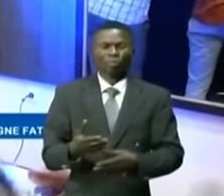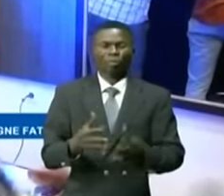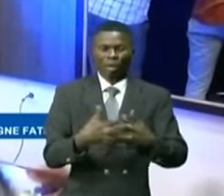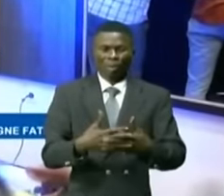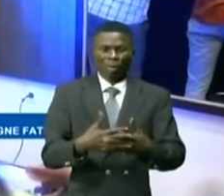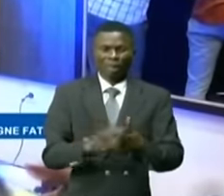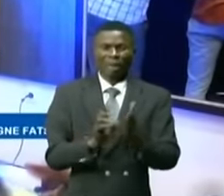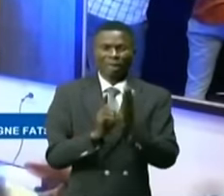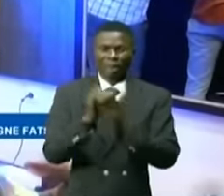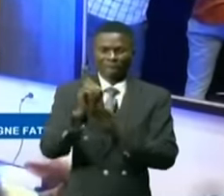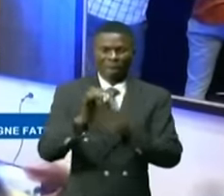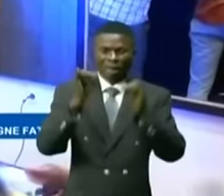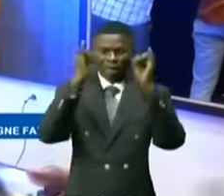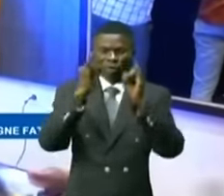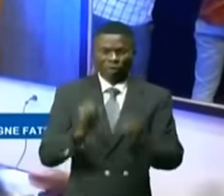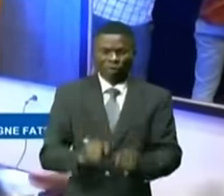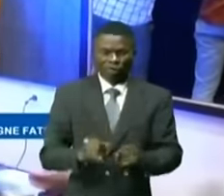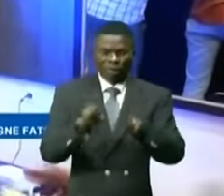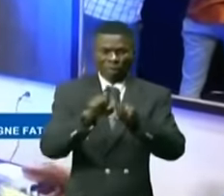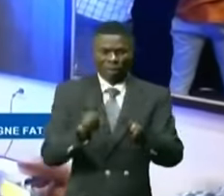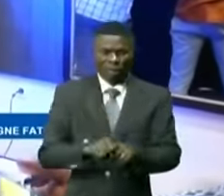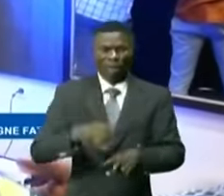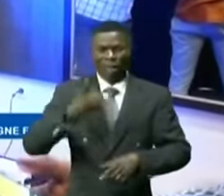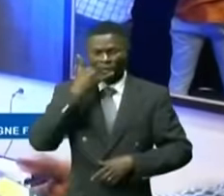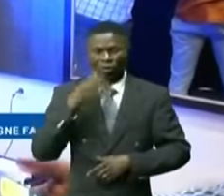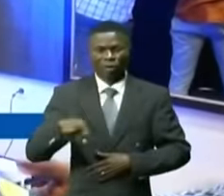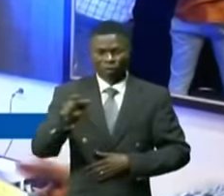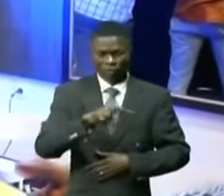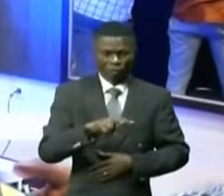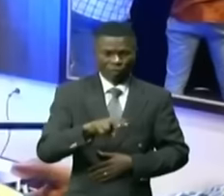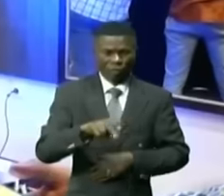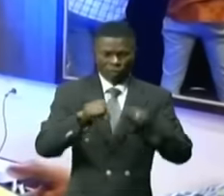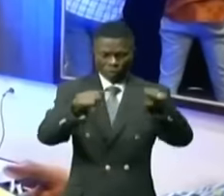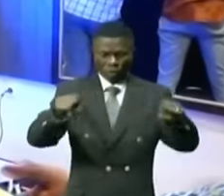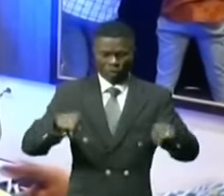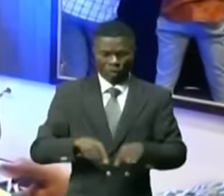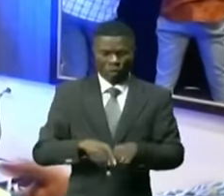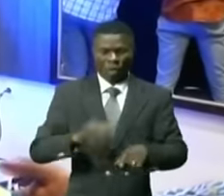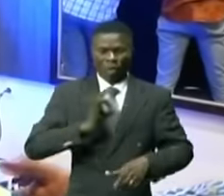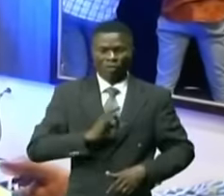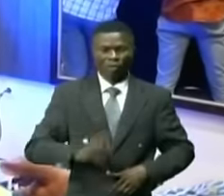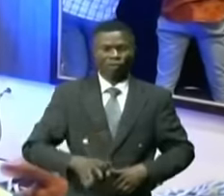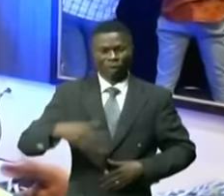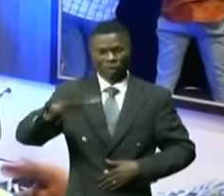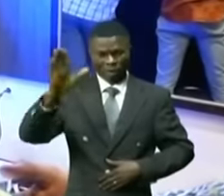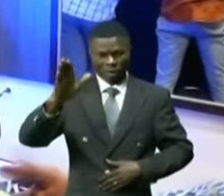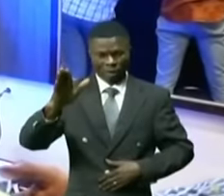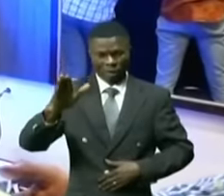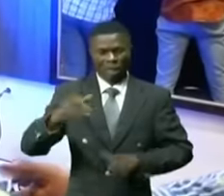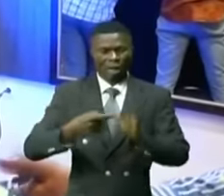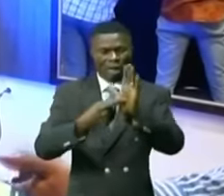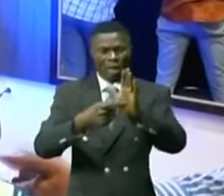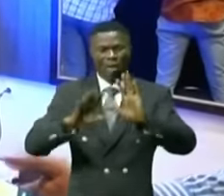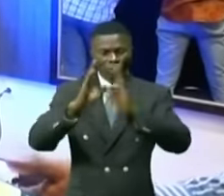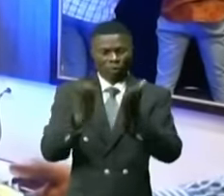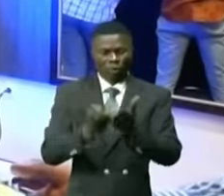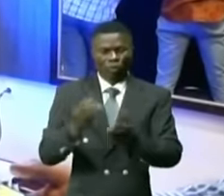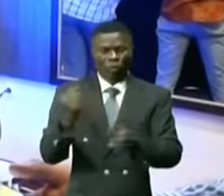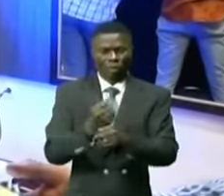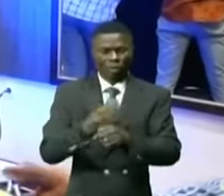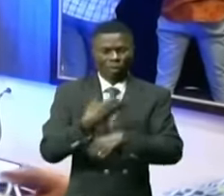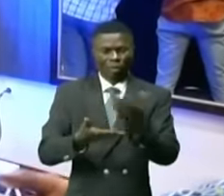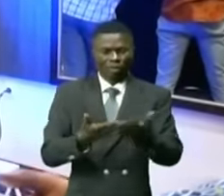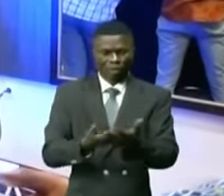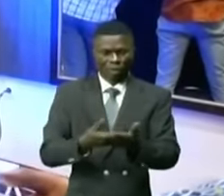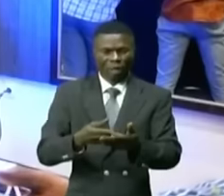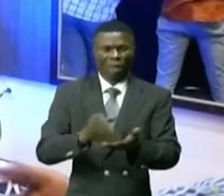application sur les smartphones ou tablettes. Fachivar en exergue toutes les actions du chef de l'État et permet via